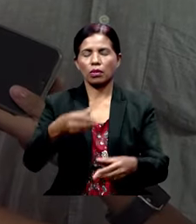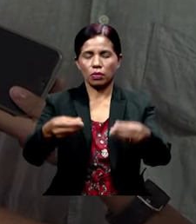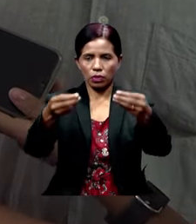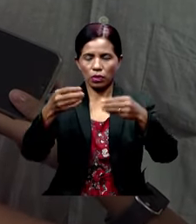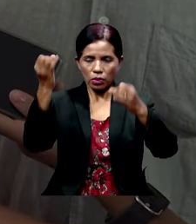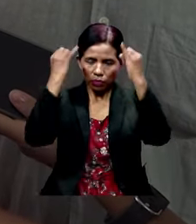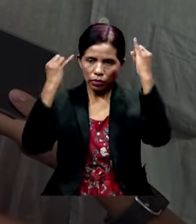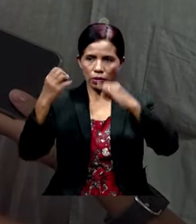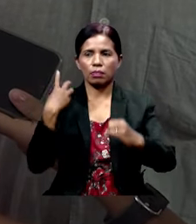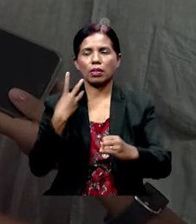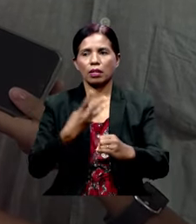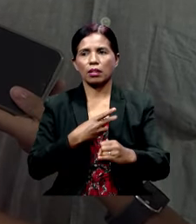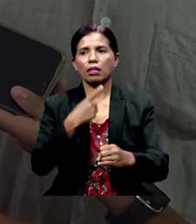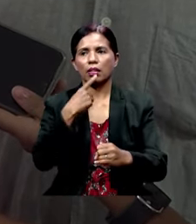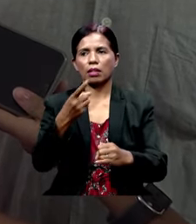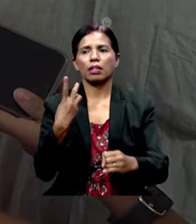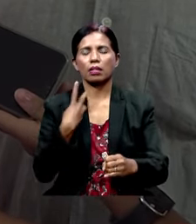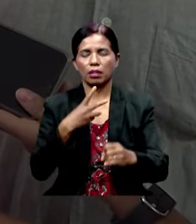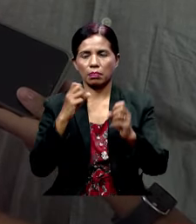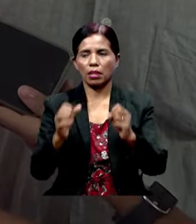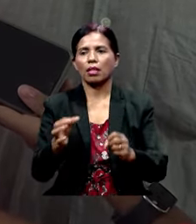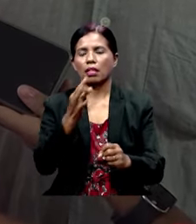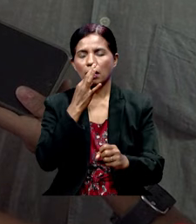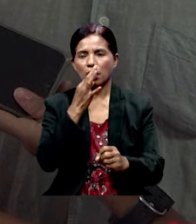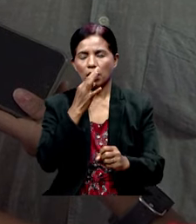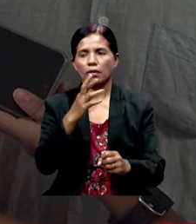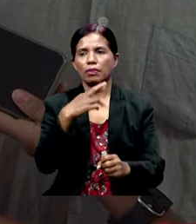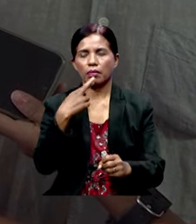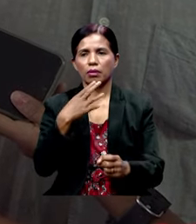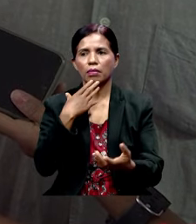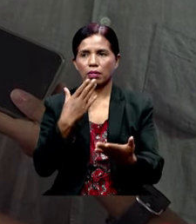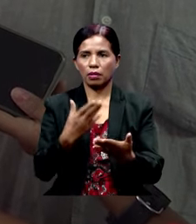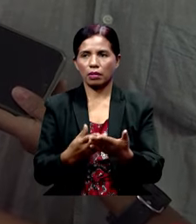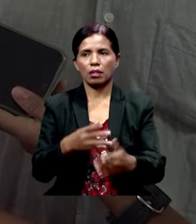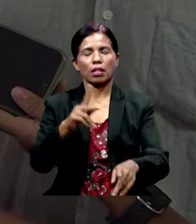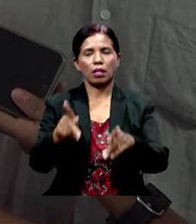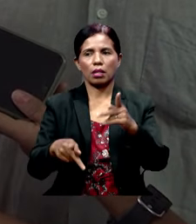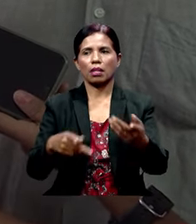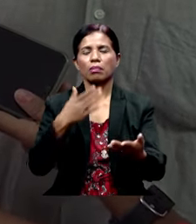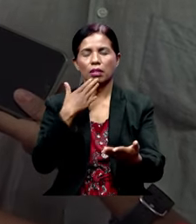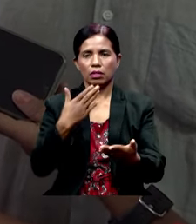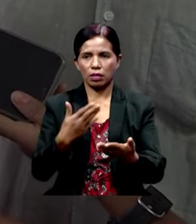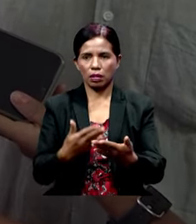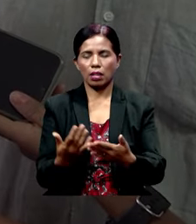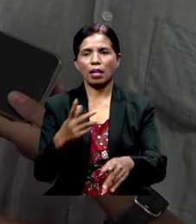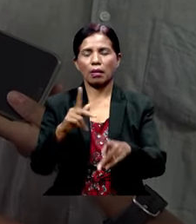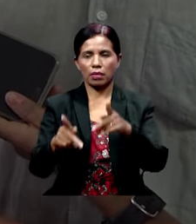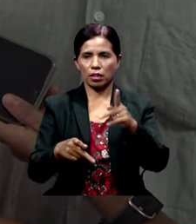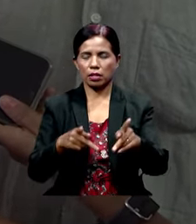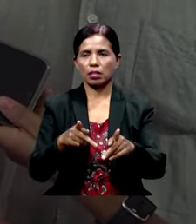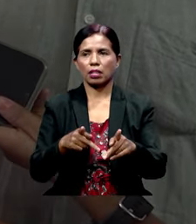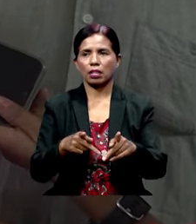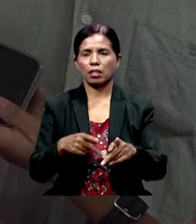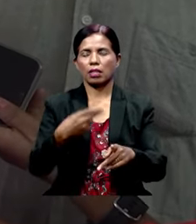informasaun baita rekomenda baita bele hang para bele dia lulu ba ema sira dieta ema sira nesa